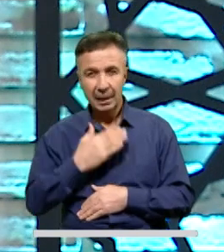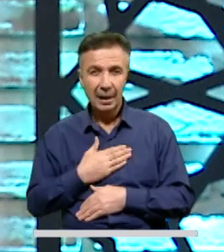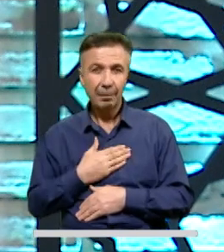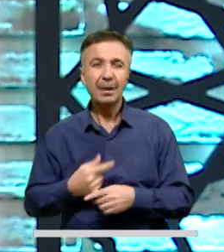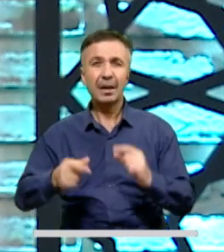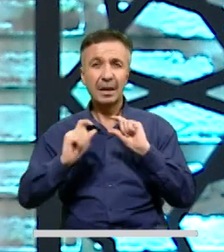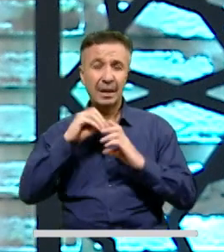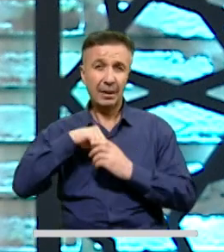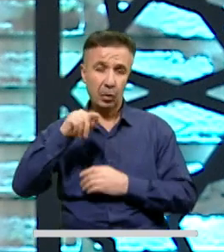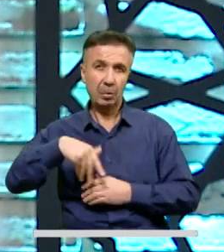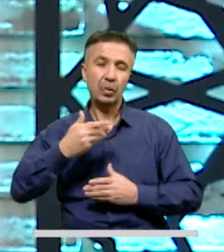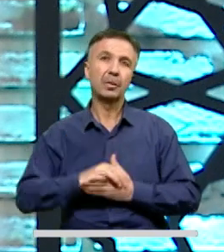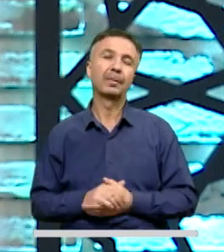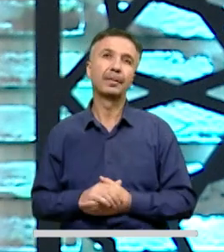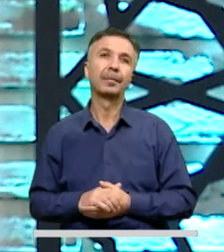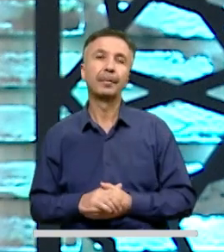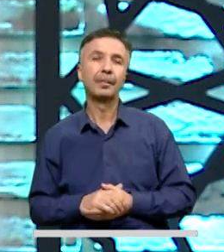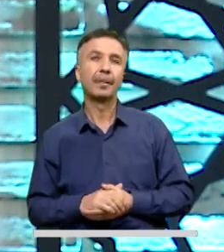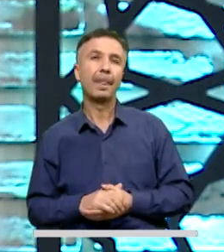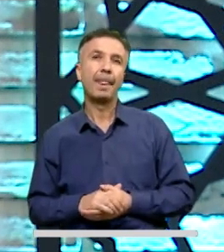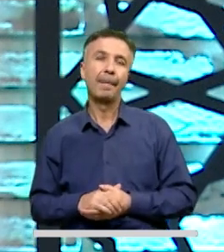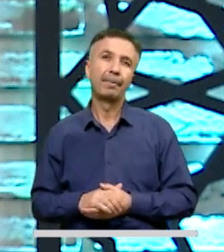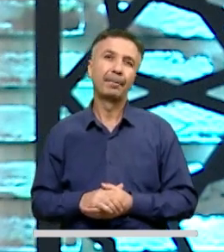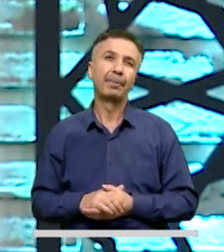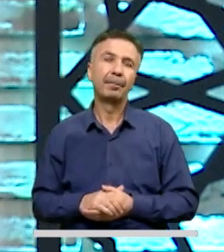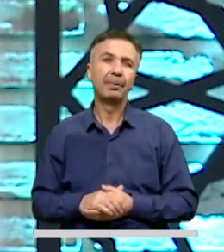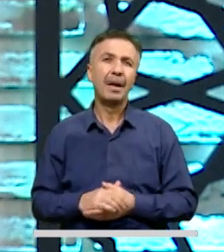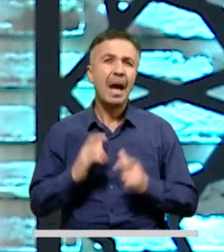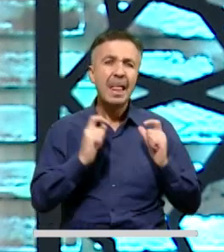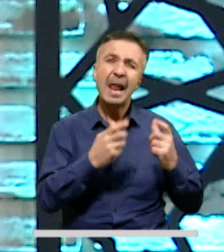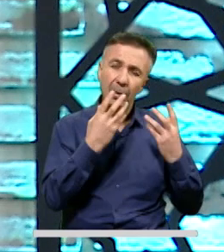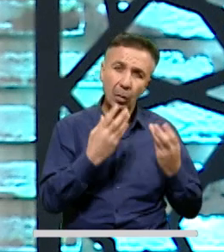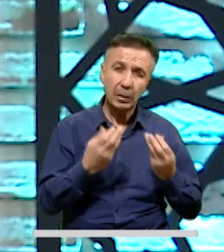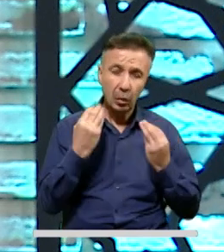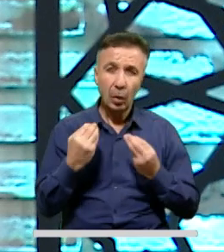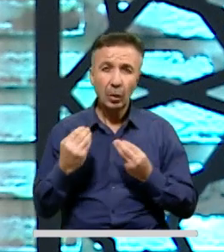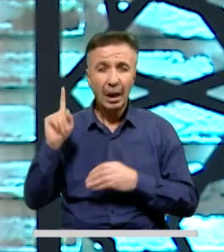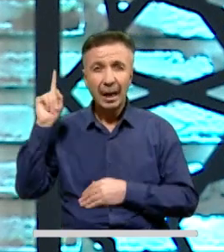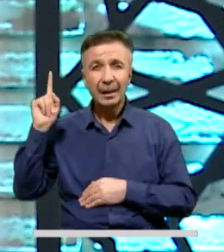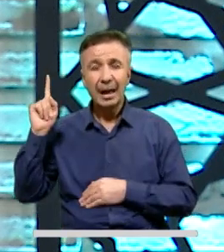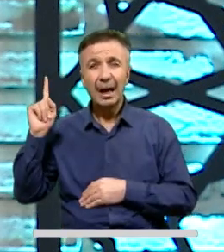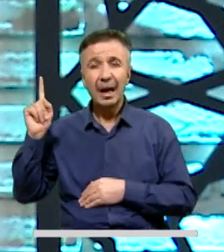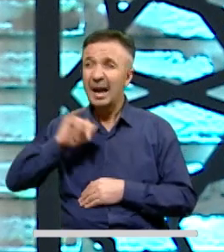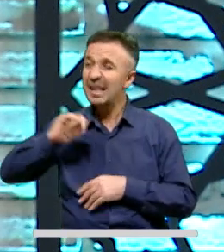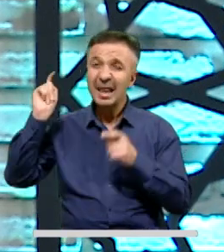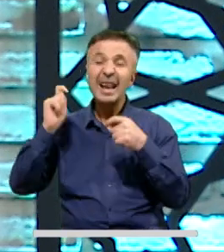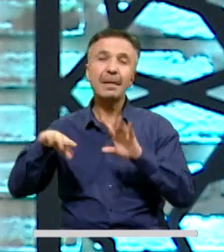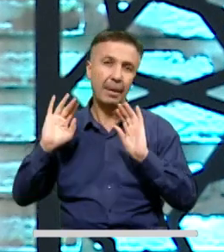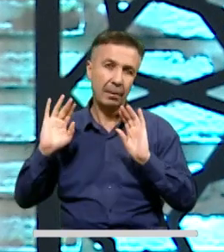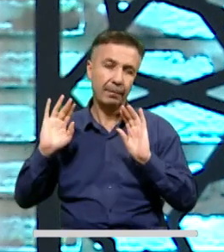sellemin bir hadis-i şerifini paylaşayım. Resulullah buyurdular ki, nerede olursan ol Allah'a karşı gelmekten